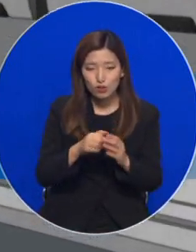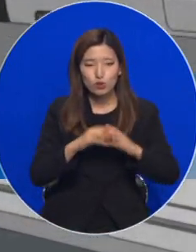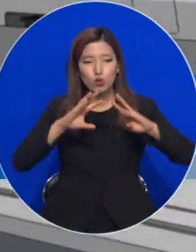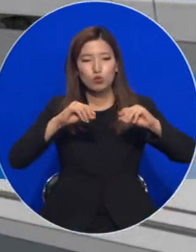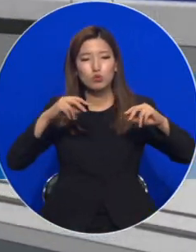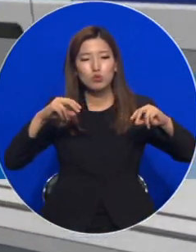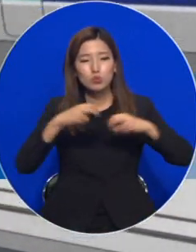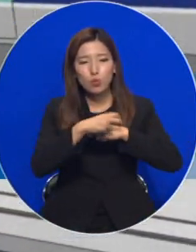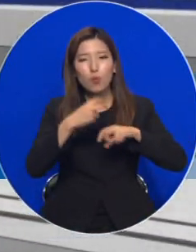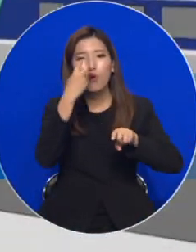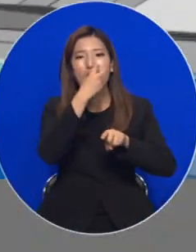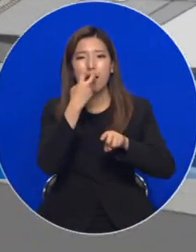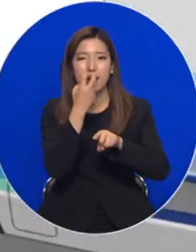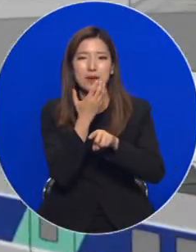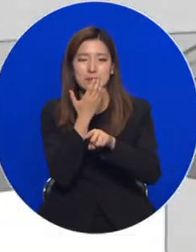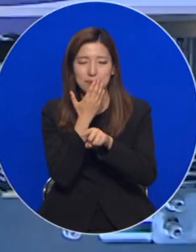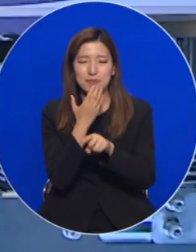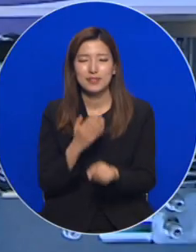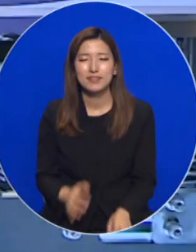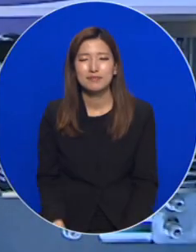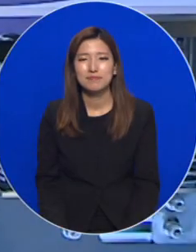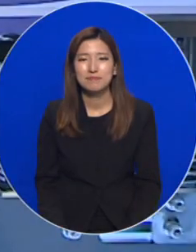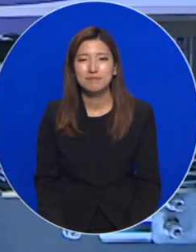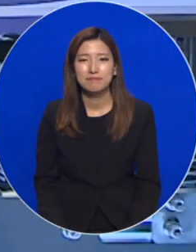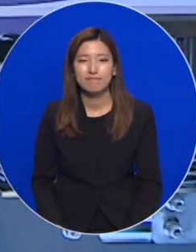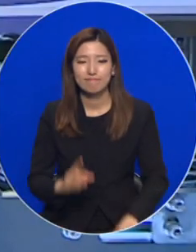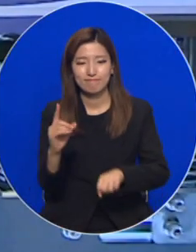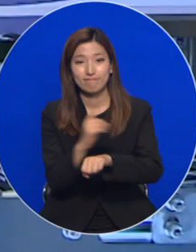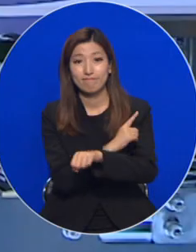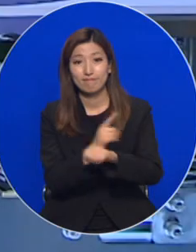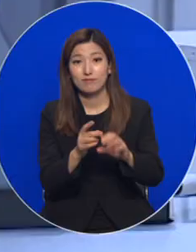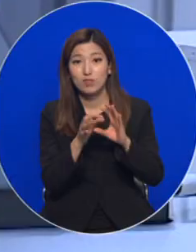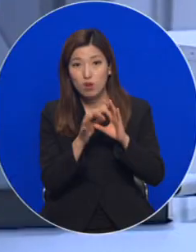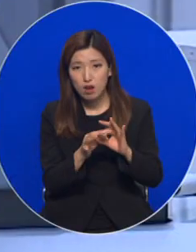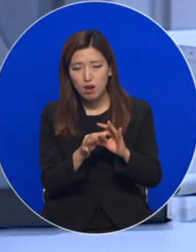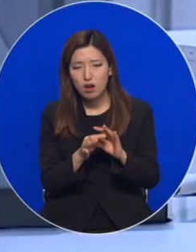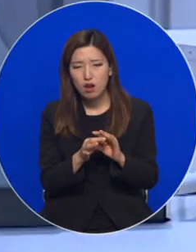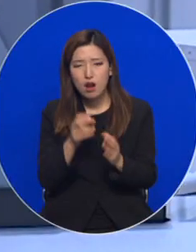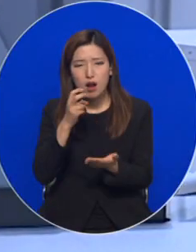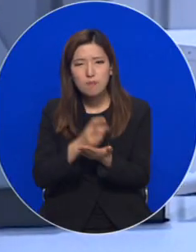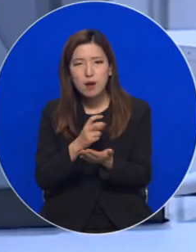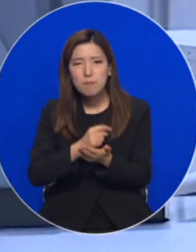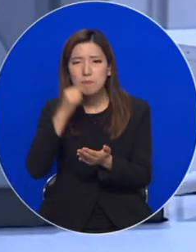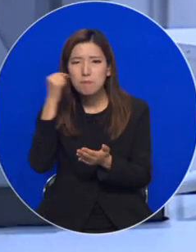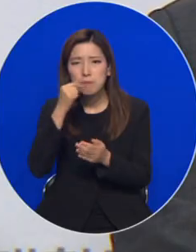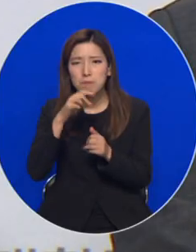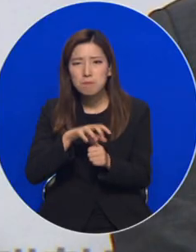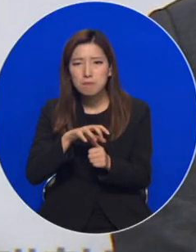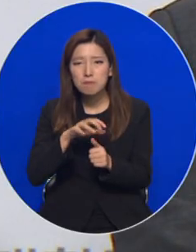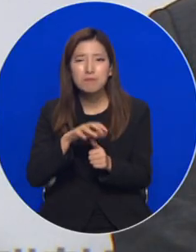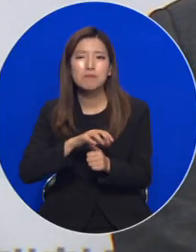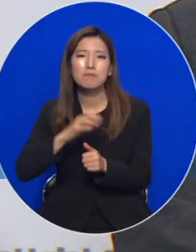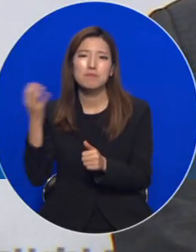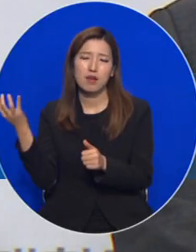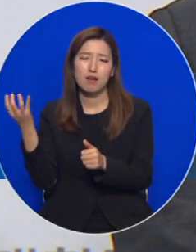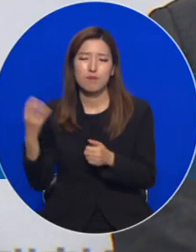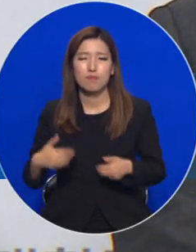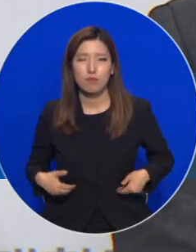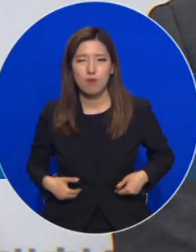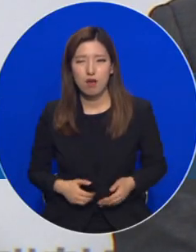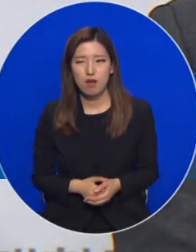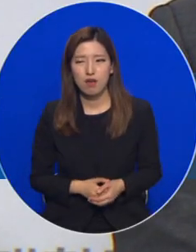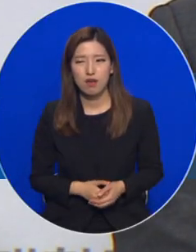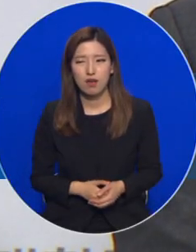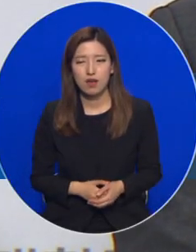강화하기로 했습니다 정부는 디지털 ud 를 위한 규제개혁 또 이어가겠다고 밝혔습니다 규제개혁 이나